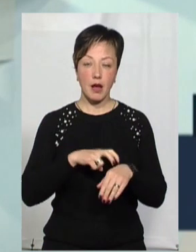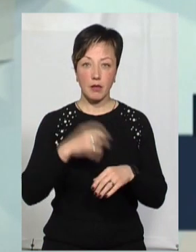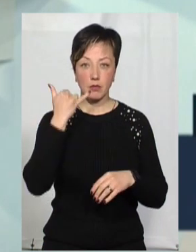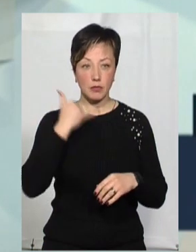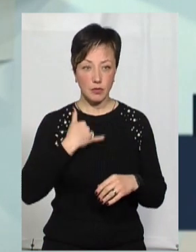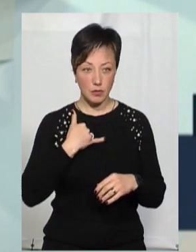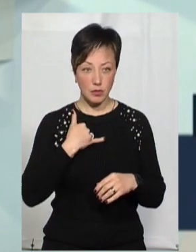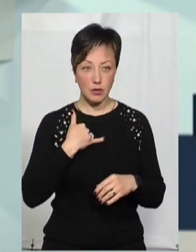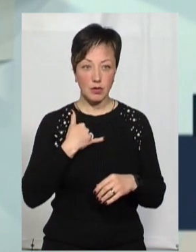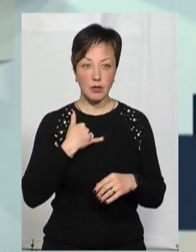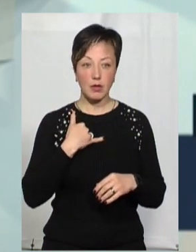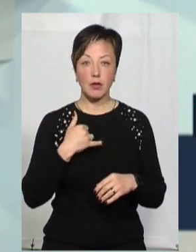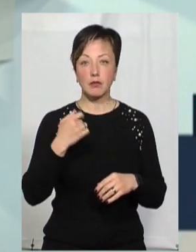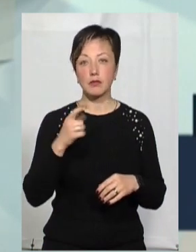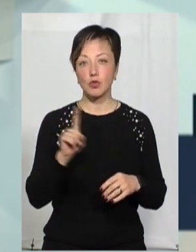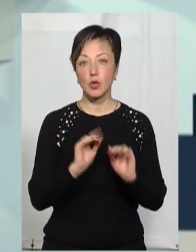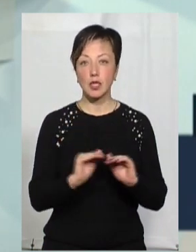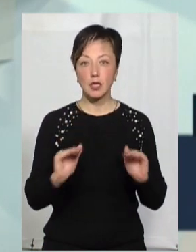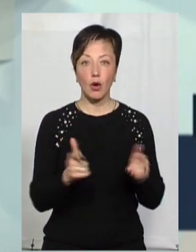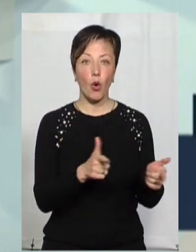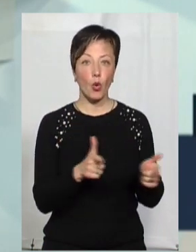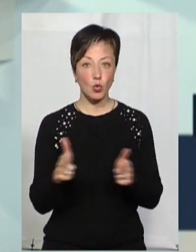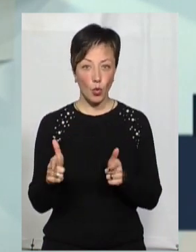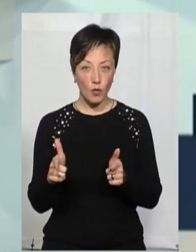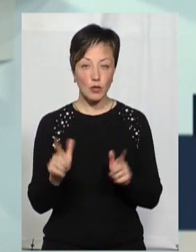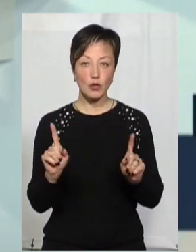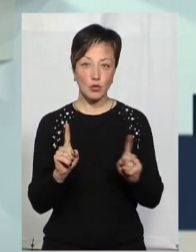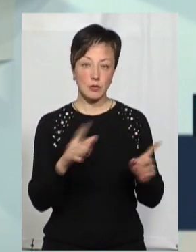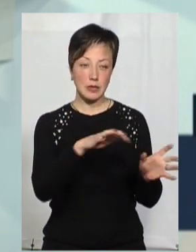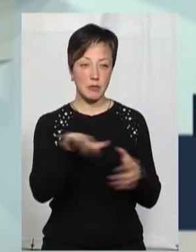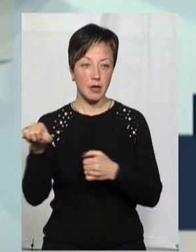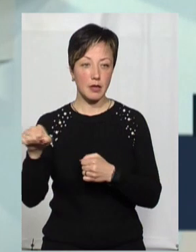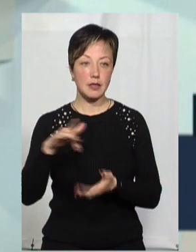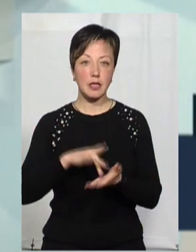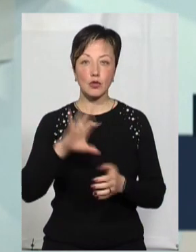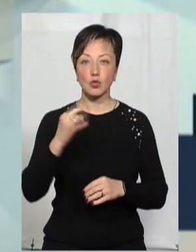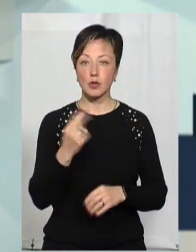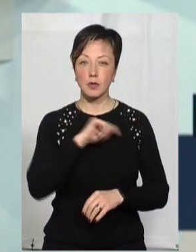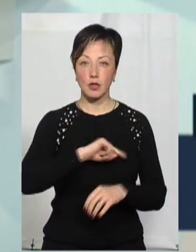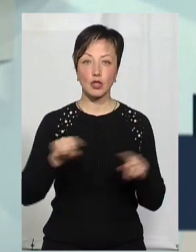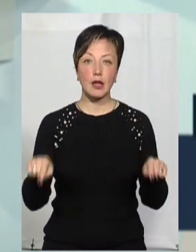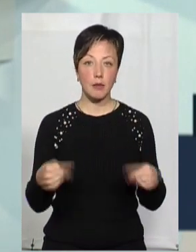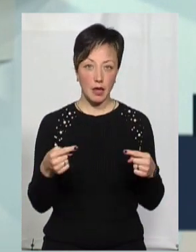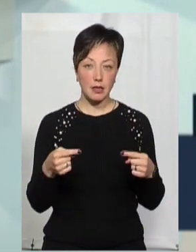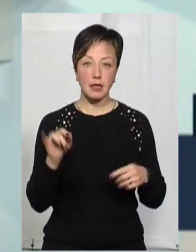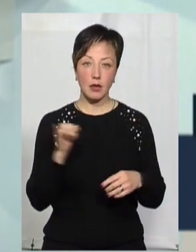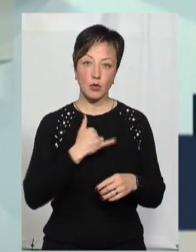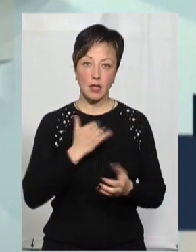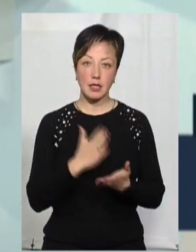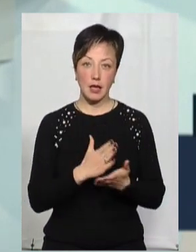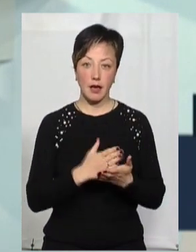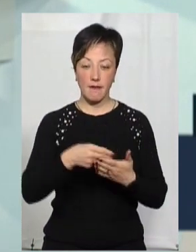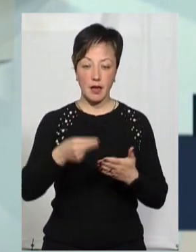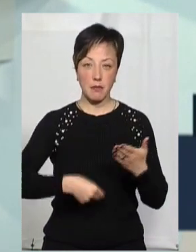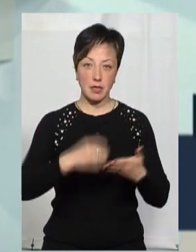передзвонили, поставили до відома, що діти готові до того, щоб їх забирати до Центру соціально-психологічної реабілітації. І в нас є